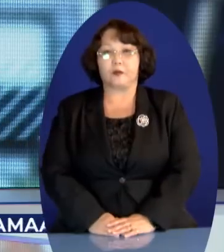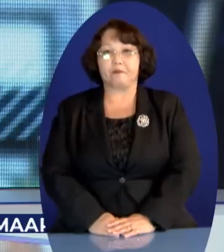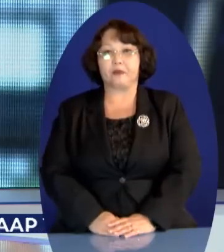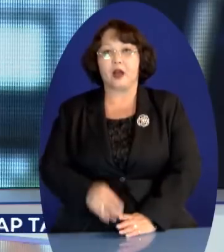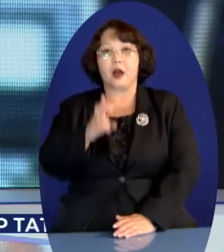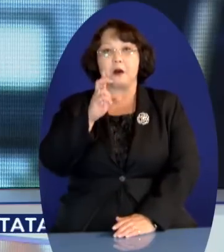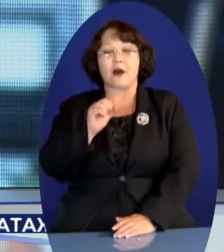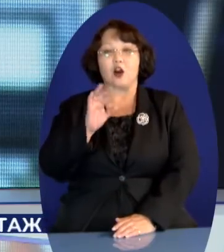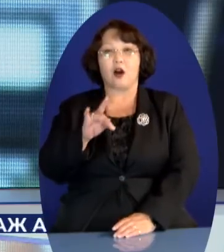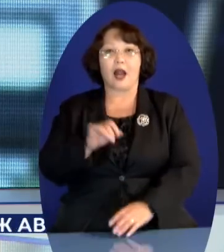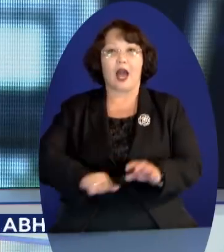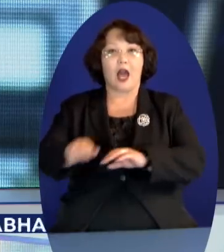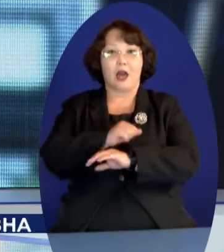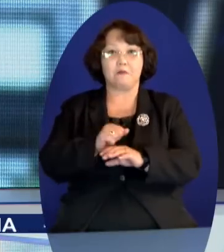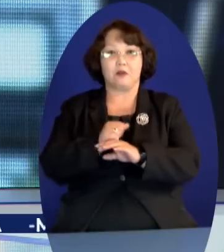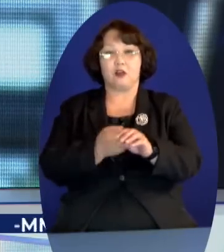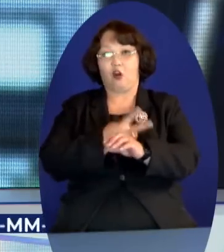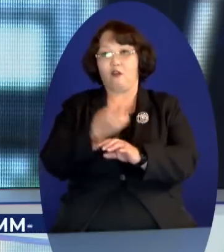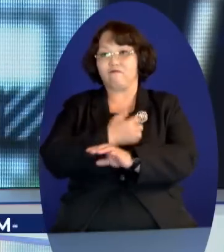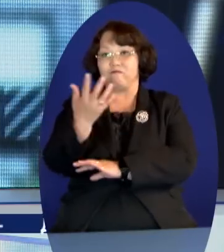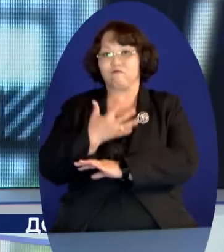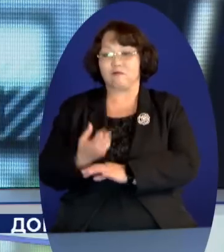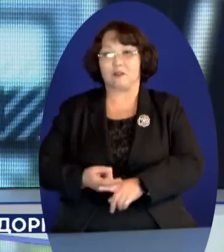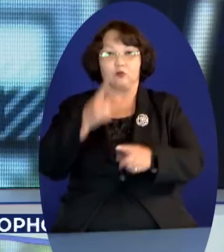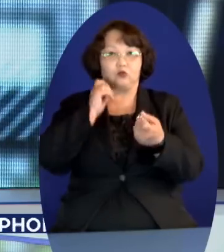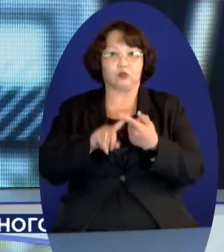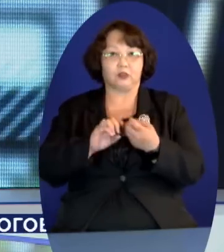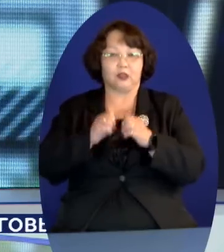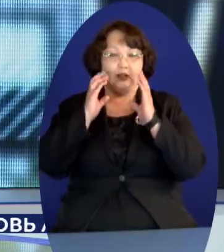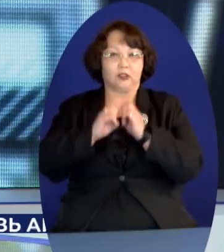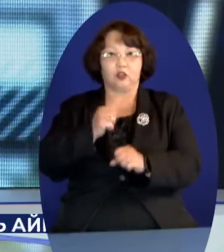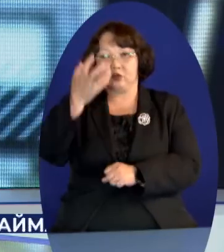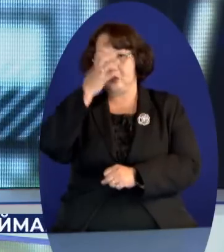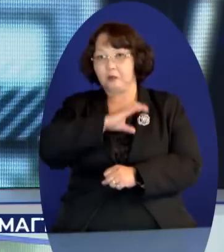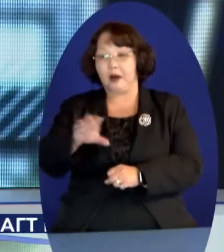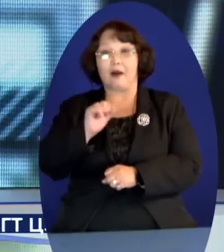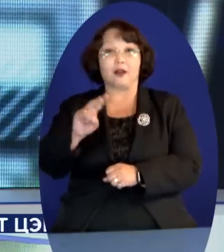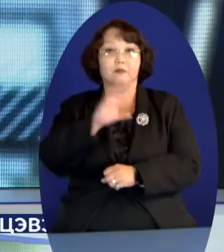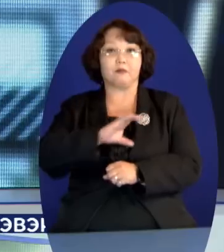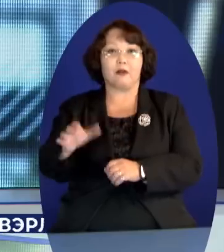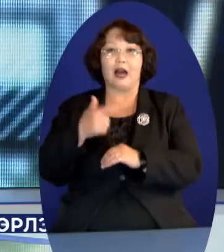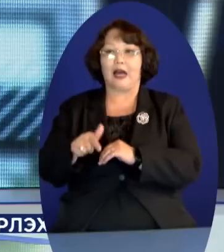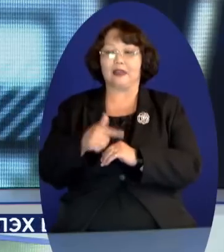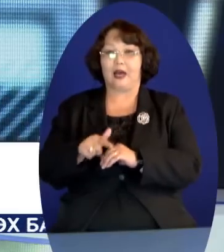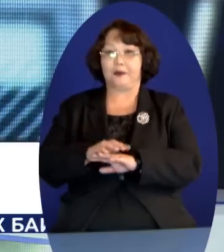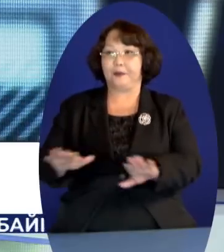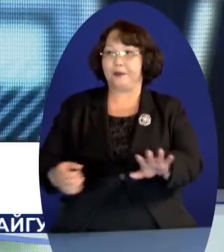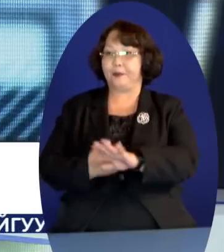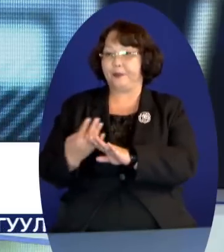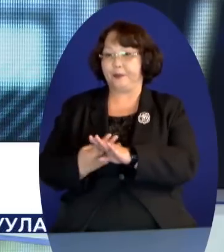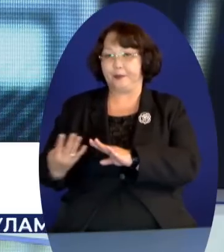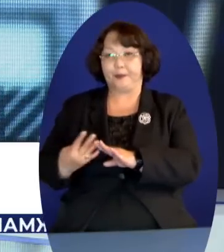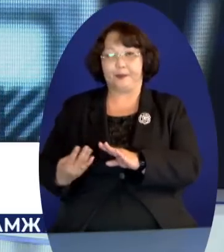Баян Хонгор аймаг ногоон байгууламжаа нэмэгдүүлэх зорилтыг тавьсан байна. Энэ хүрээнд төрийн байгууллага аж ахуйн нэгж бүр гадн төгчлөлттэй анхаарч зөвлөг